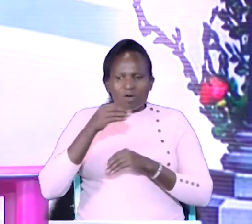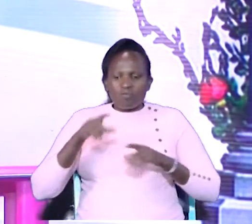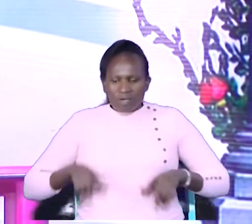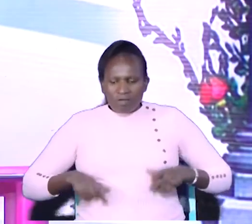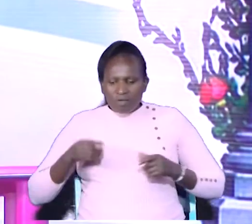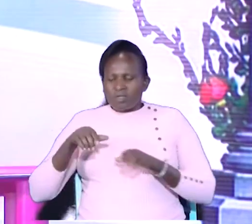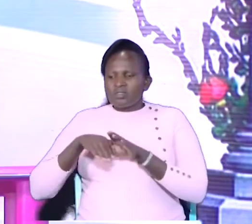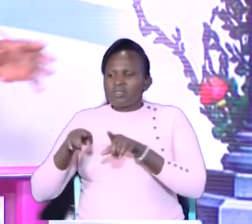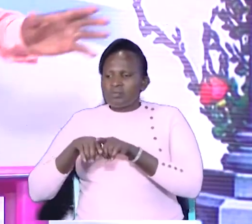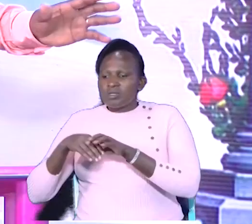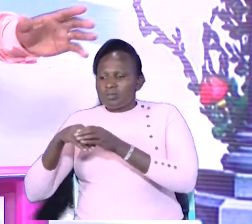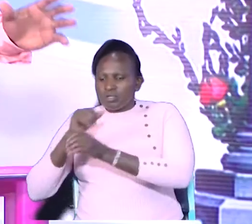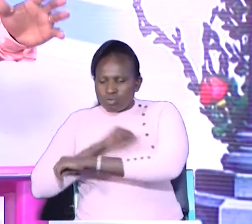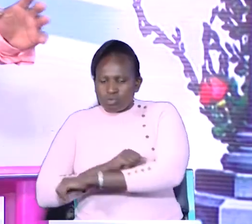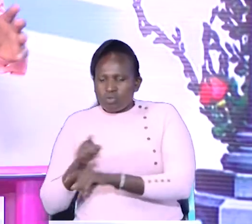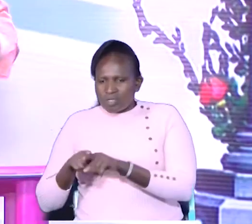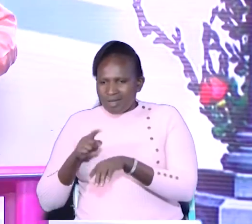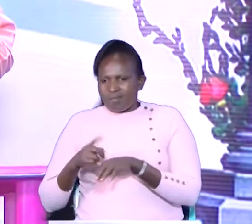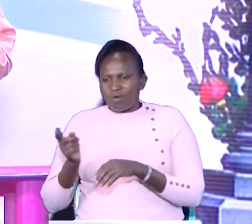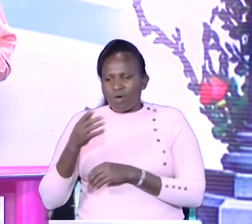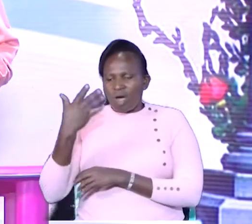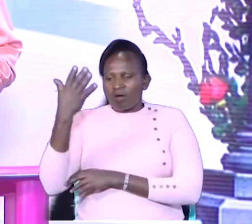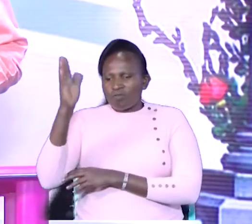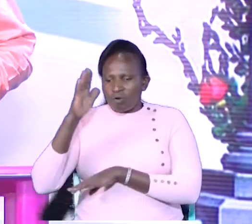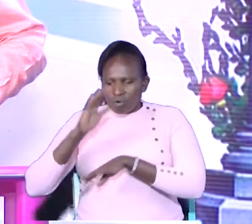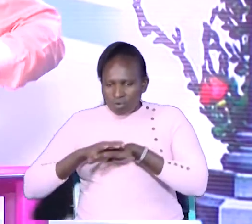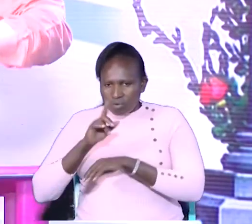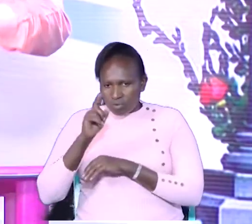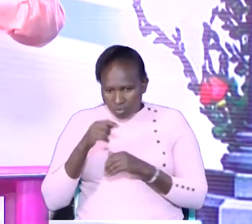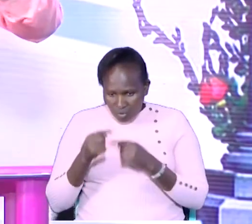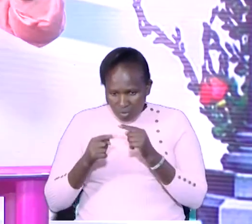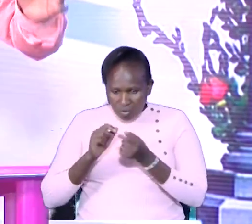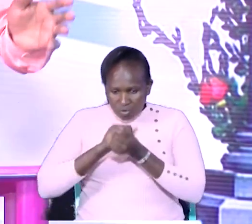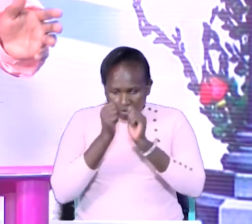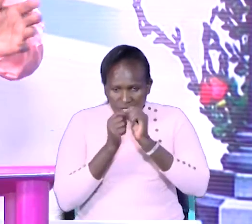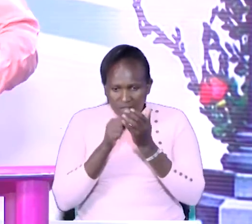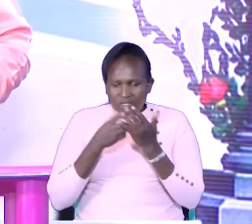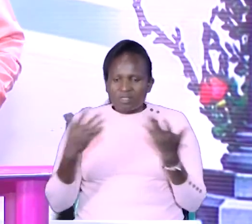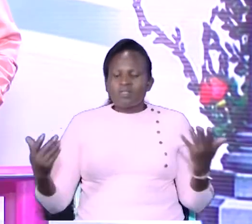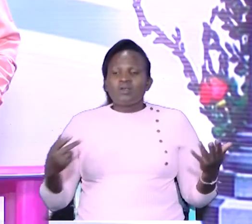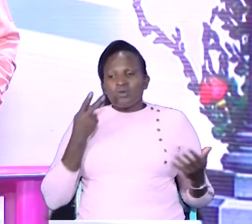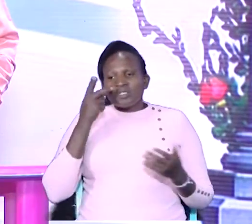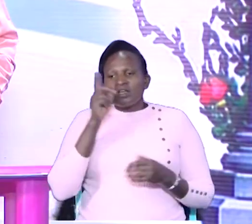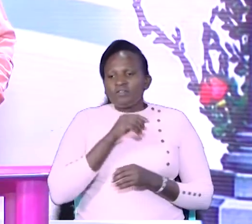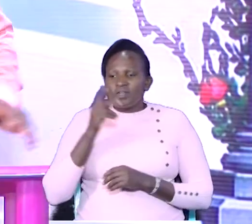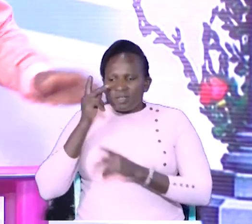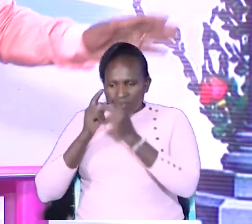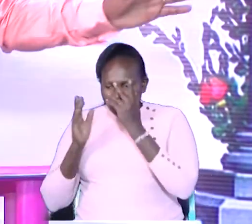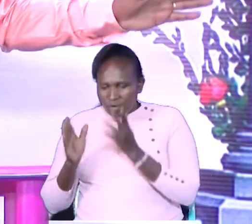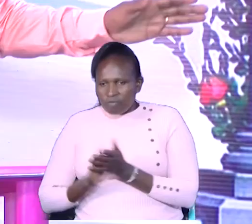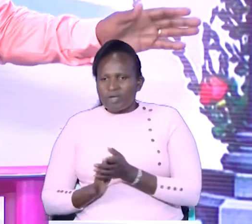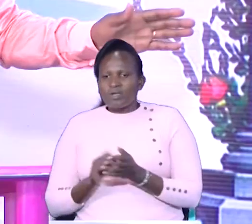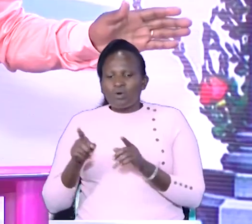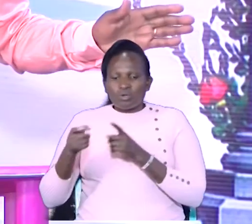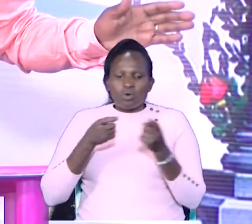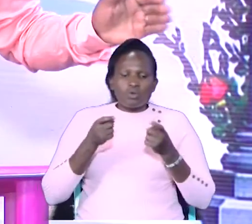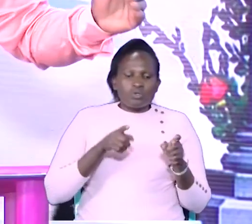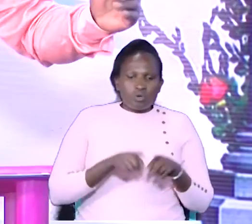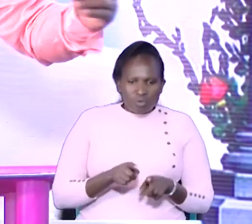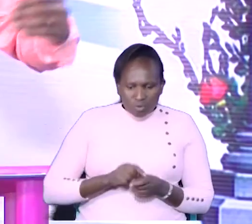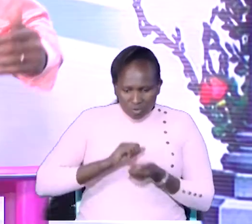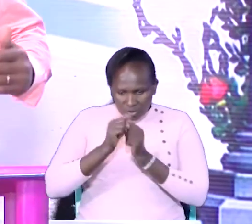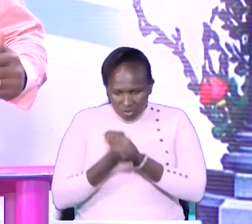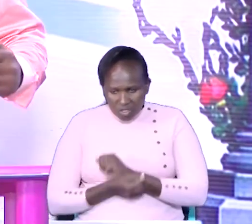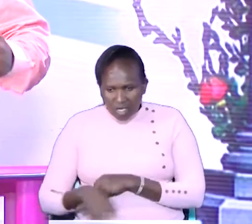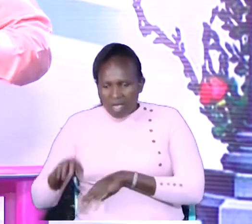pale shuleni. Wakati when the hand of God is upon you, you are going to change those things. Tumeona Ezekiel aliweza kucontrol, aliweza kuchange